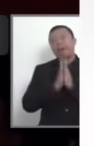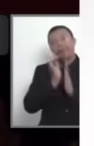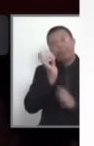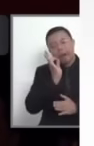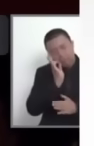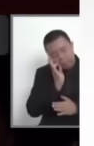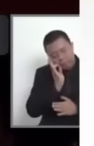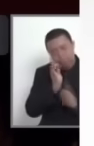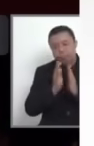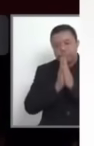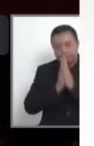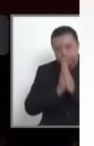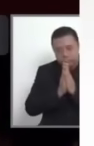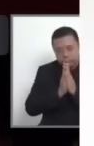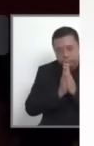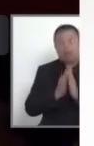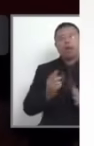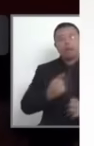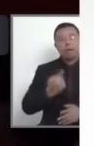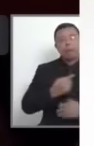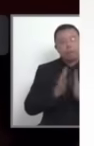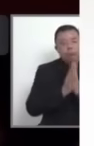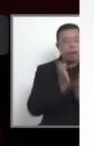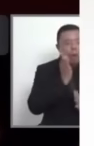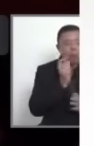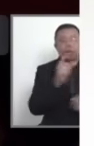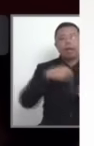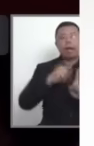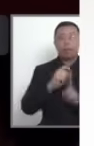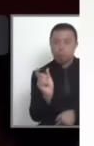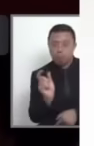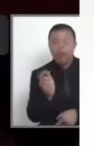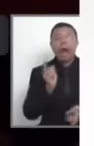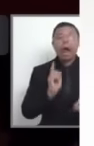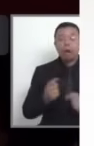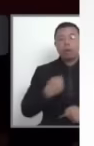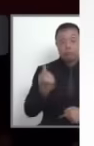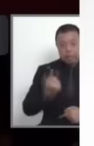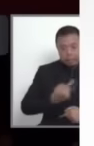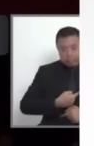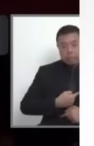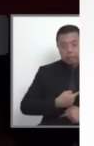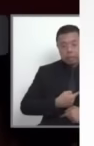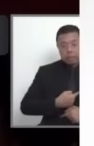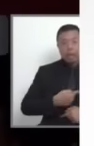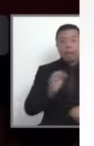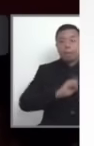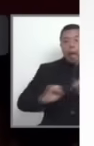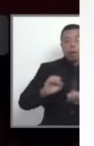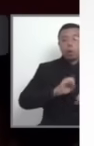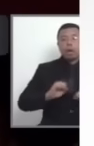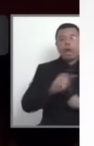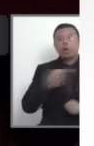menciptakan kerukunan dan kecintaan pada Indonesia. Dia menyampaikan, kami akan berusaha untuk berbuat